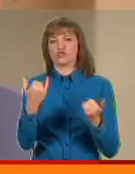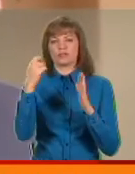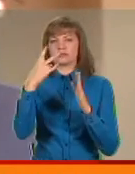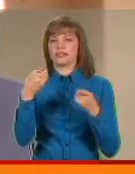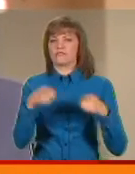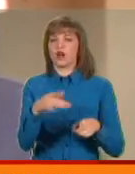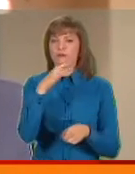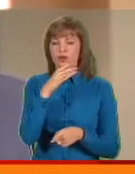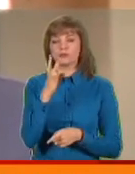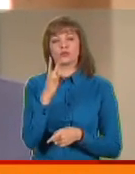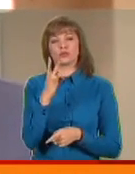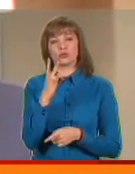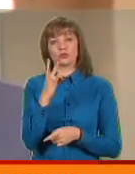але